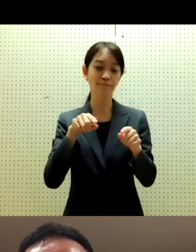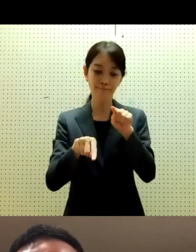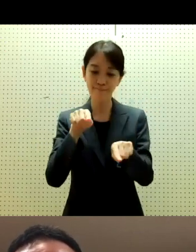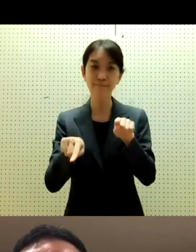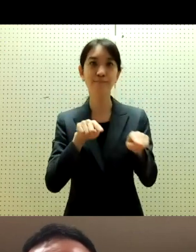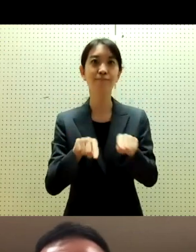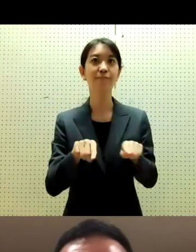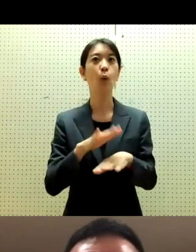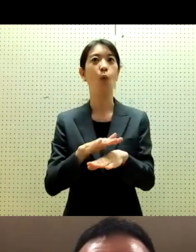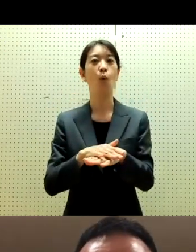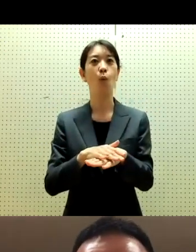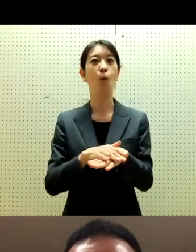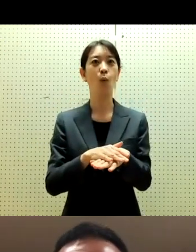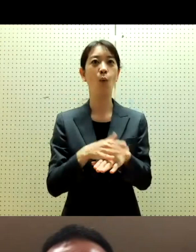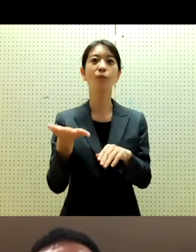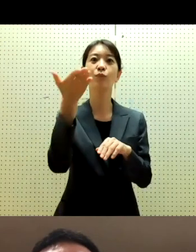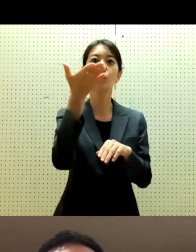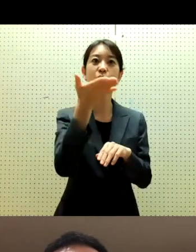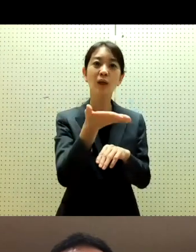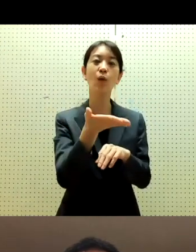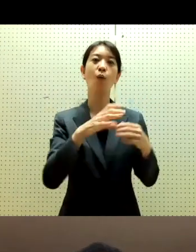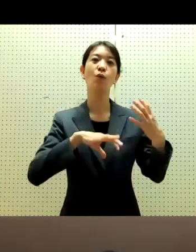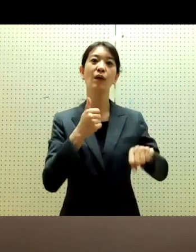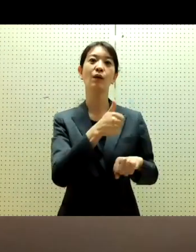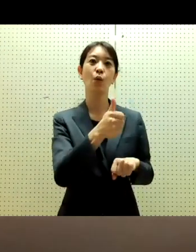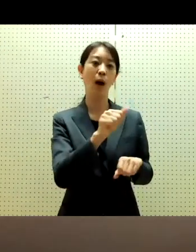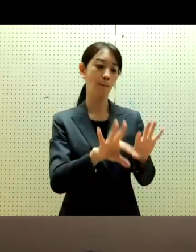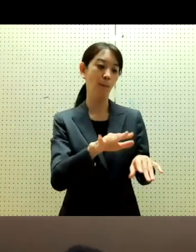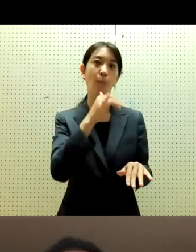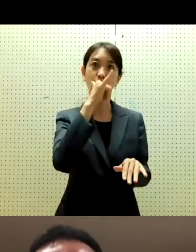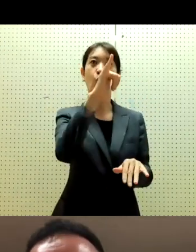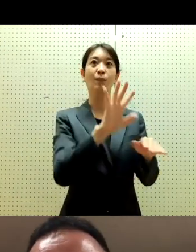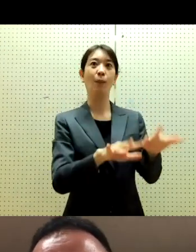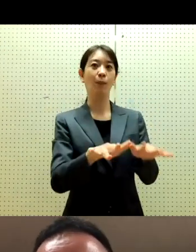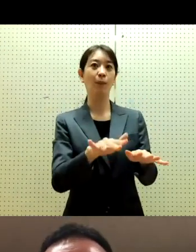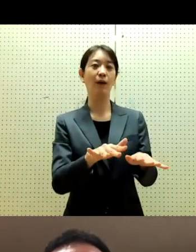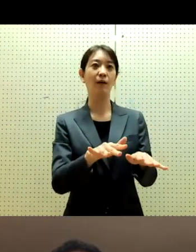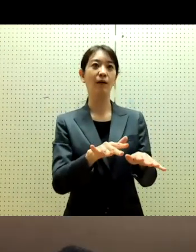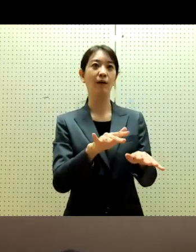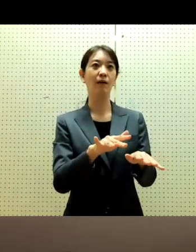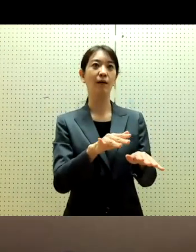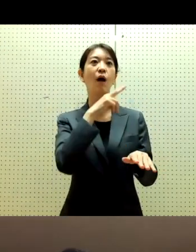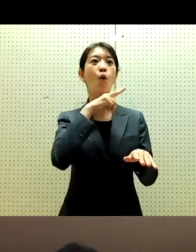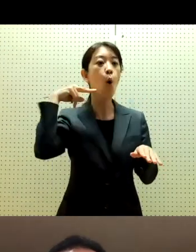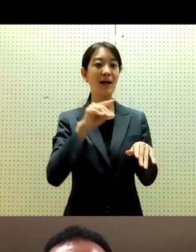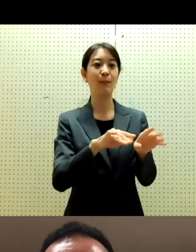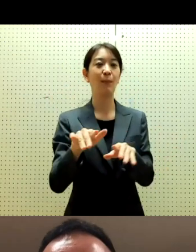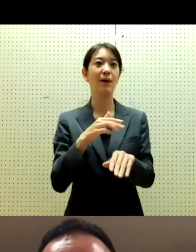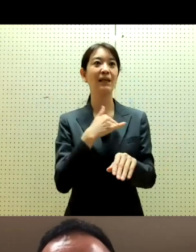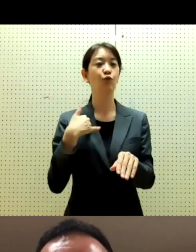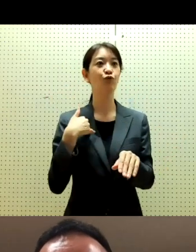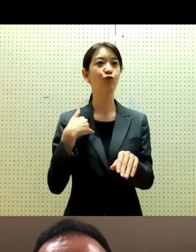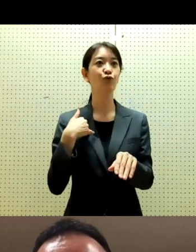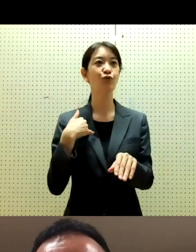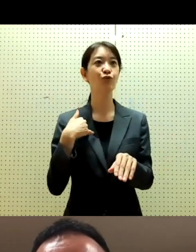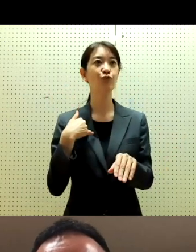また次の生徒はタイピングが得意なので、ローマ字入力で文章を作っています。このように、ど